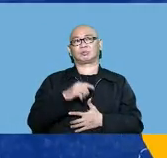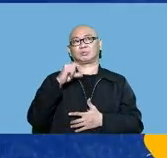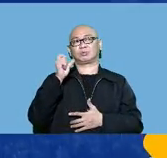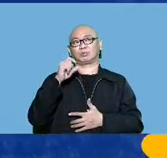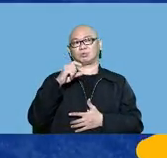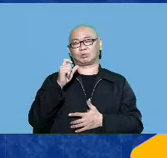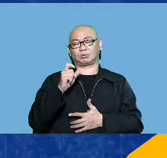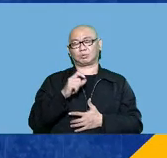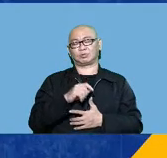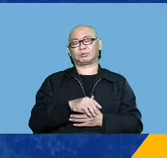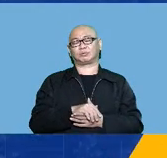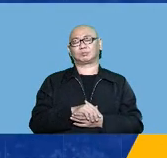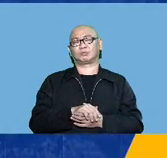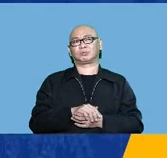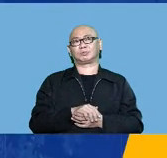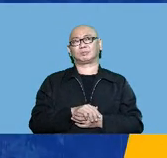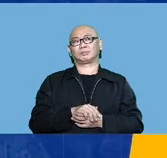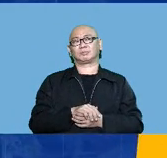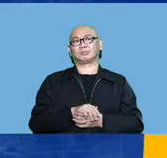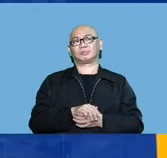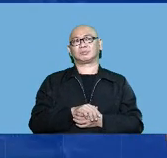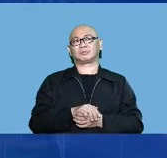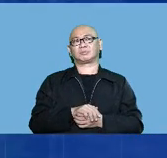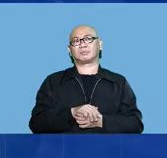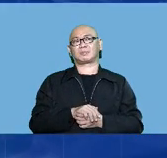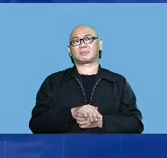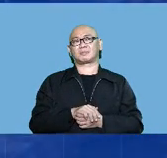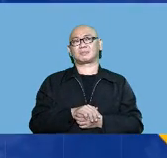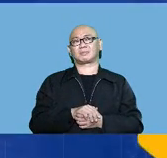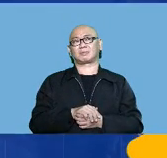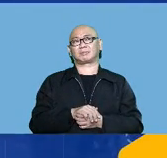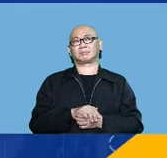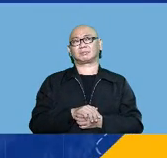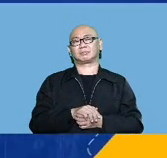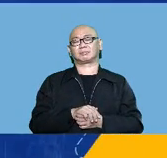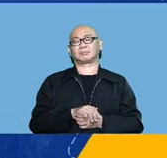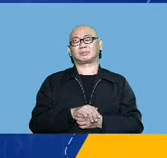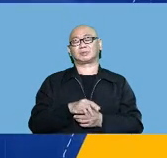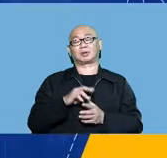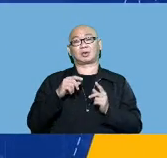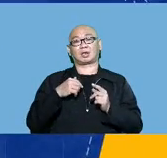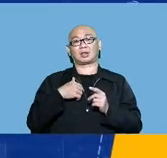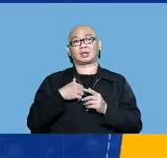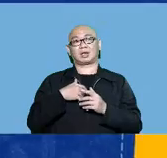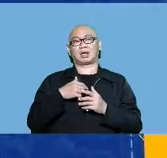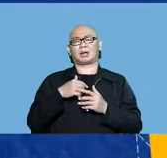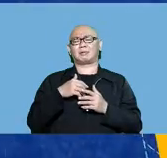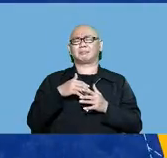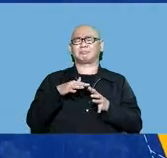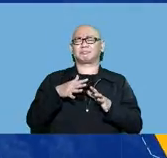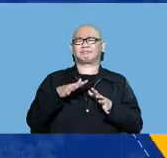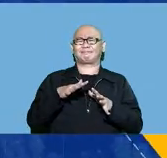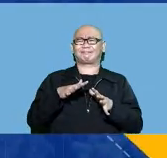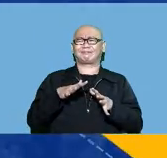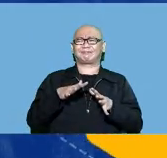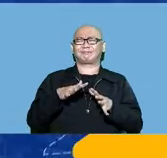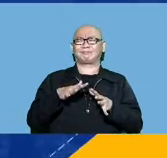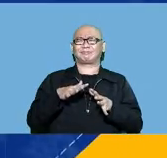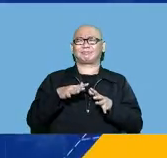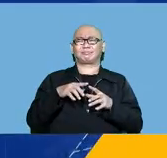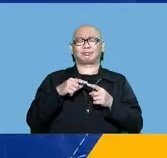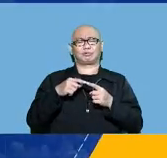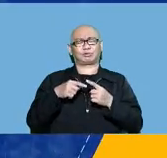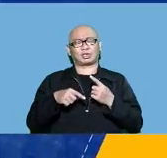Arsaka San Erminham cucu, ini yang menjadi pelipur lara ketika saya hampir-hampir